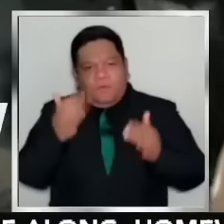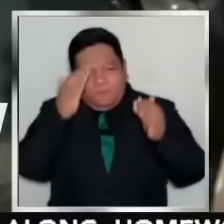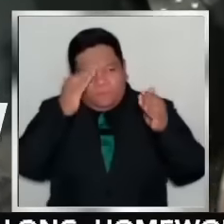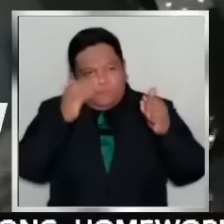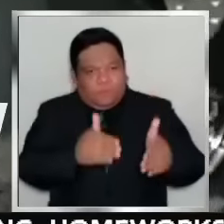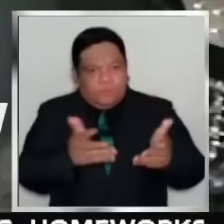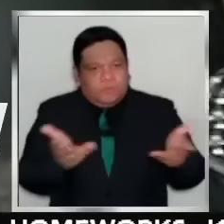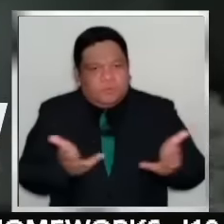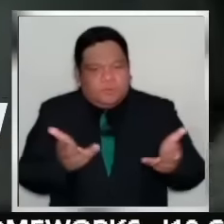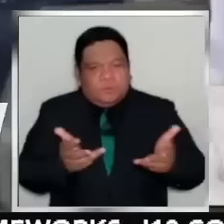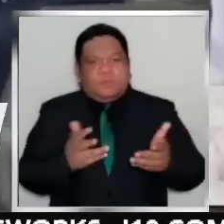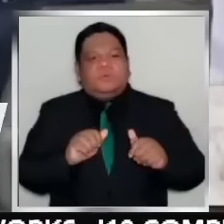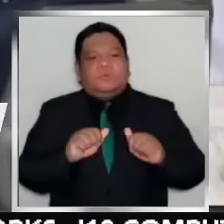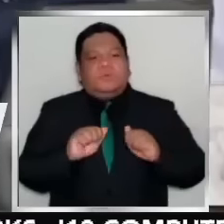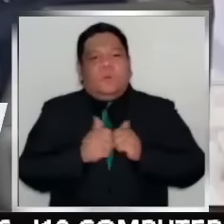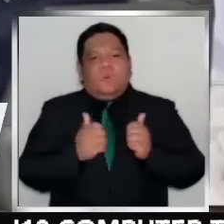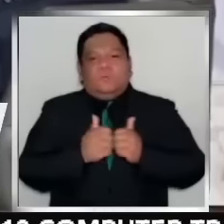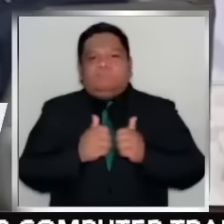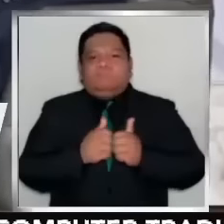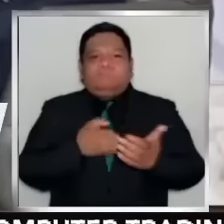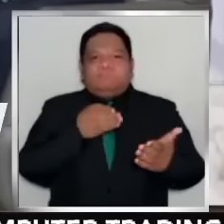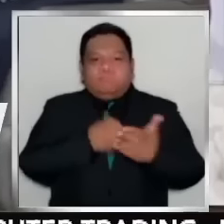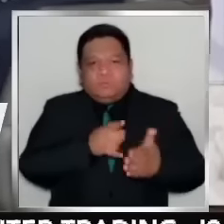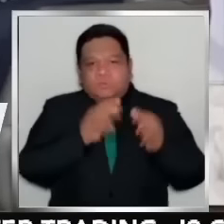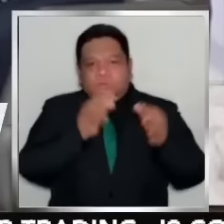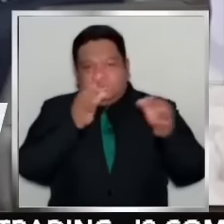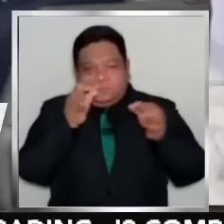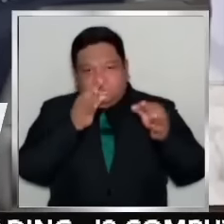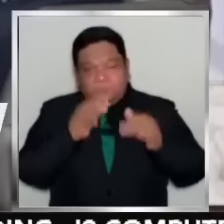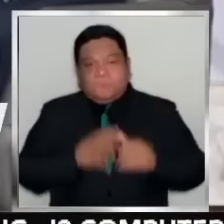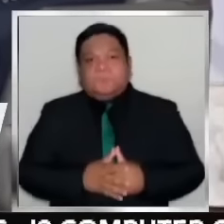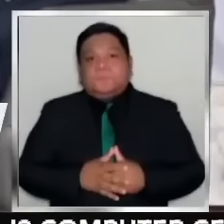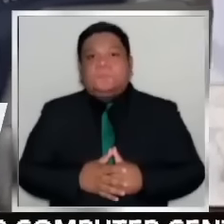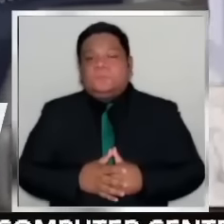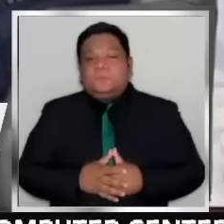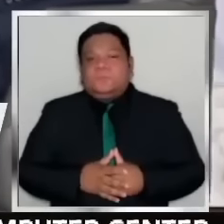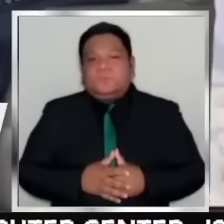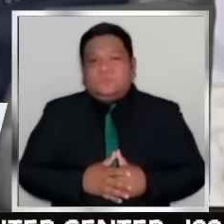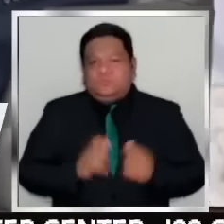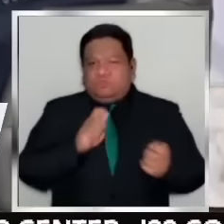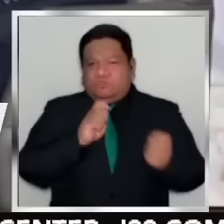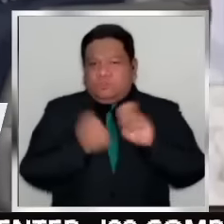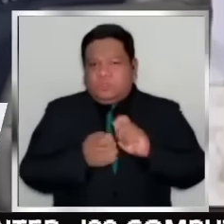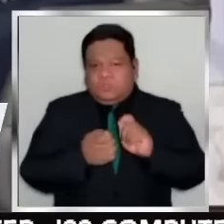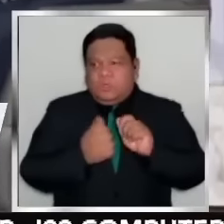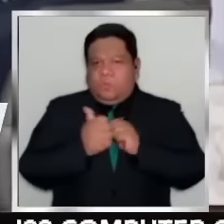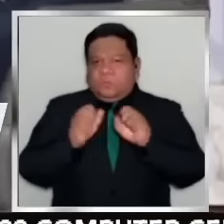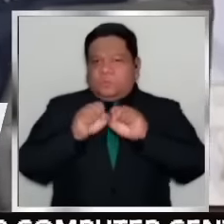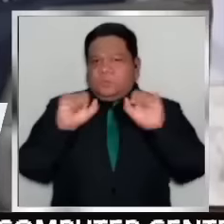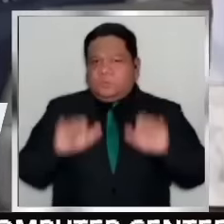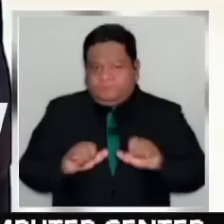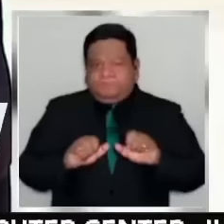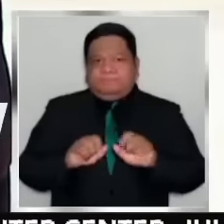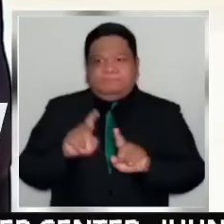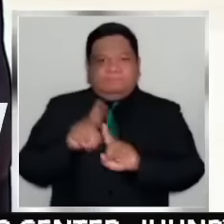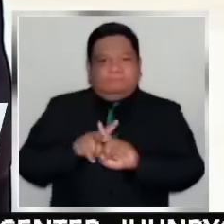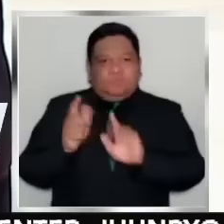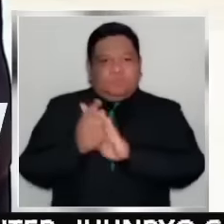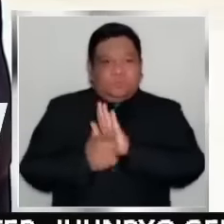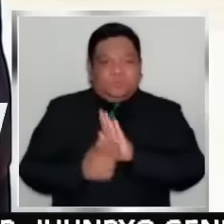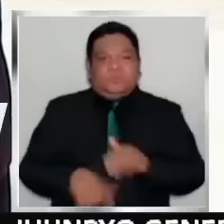drug syndicates. Nirepaso rin daw ng Pangulo ang ilang sistema sa enforcement. Unang-una na, ang paglinis sa hanay ng